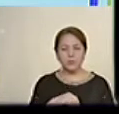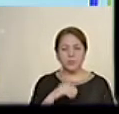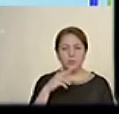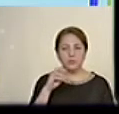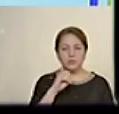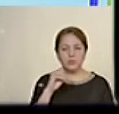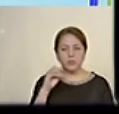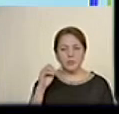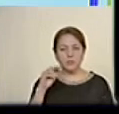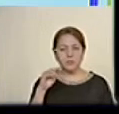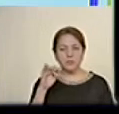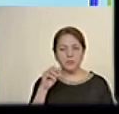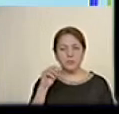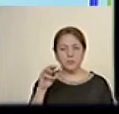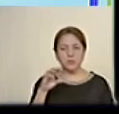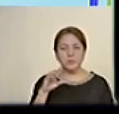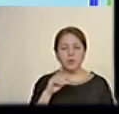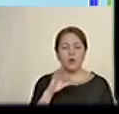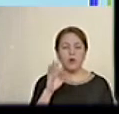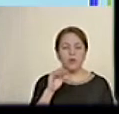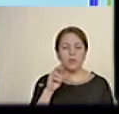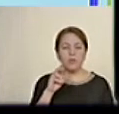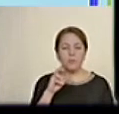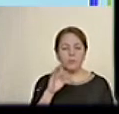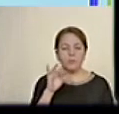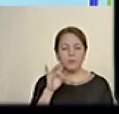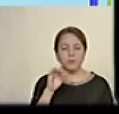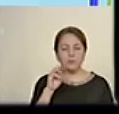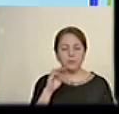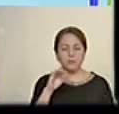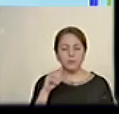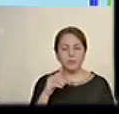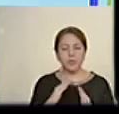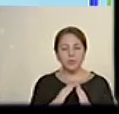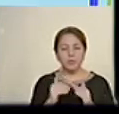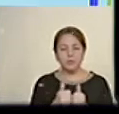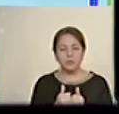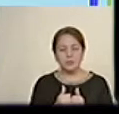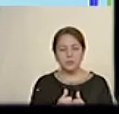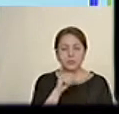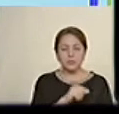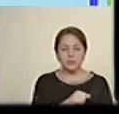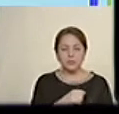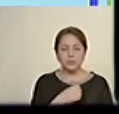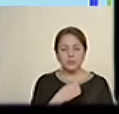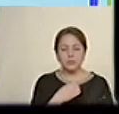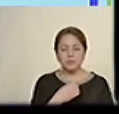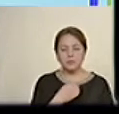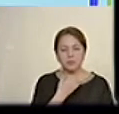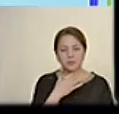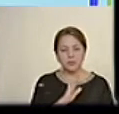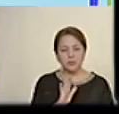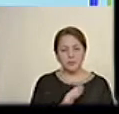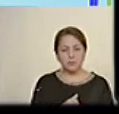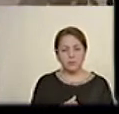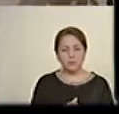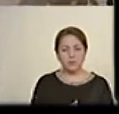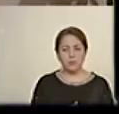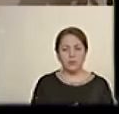в автобусе». Сосед остался недоволен, услышав нашу просьбу помочь в строительстве